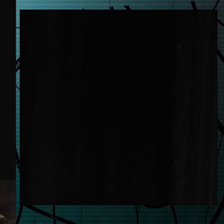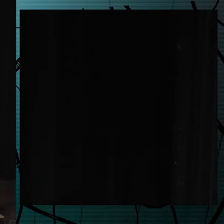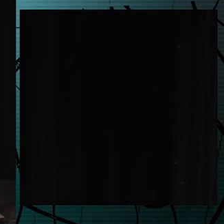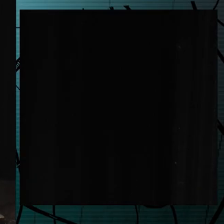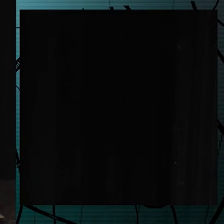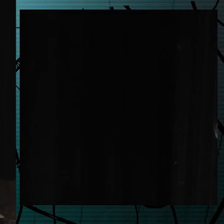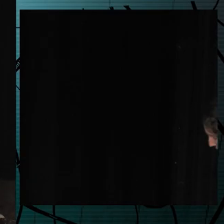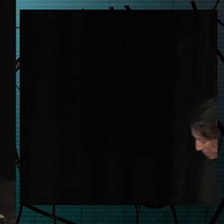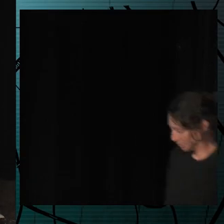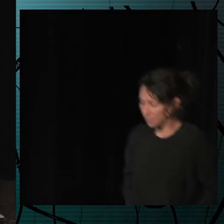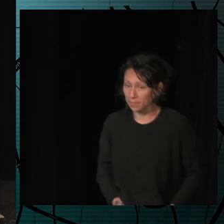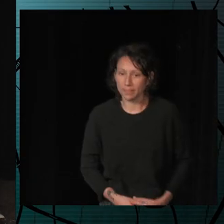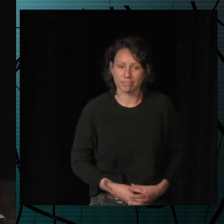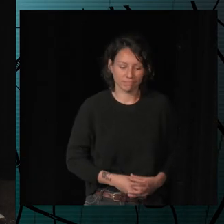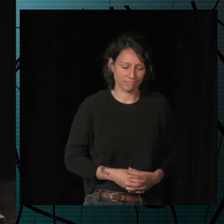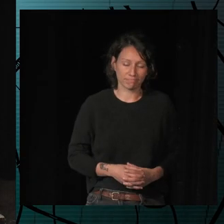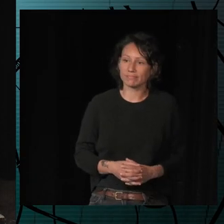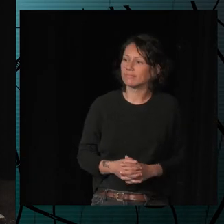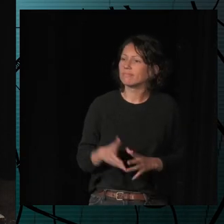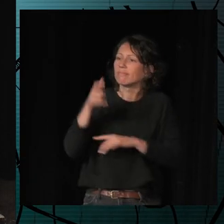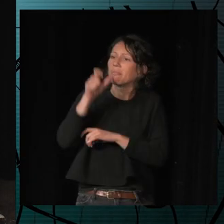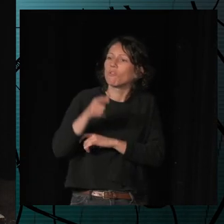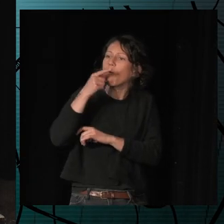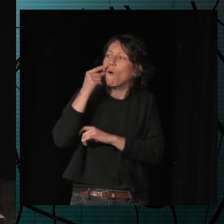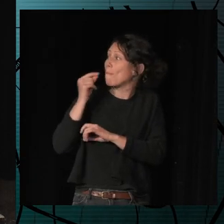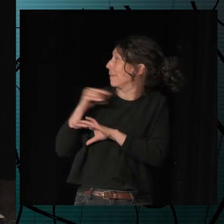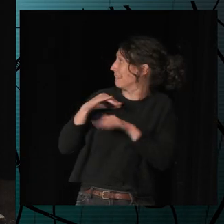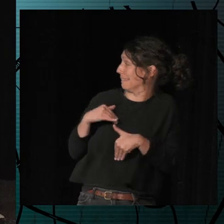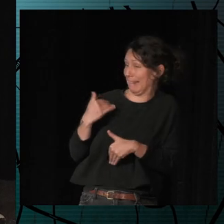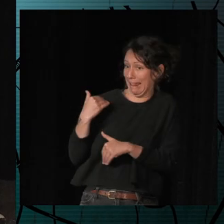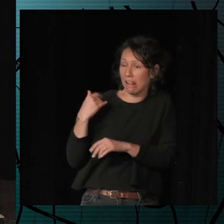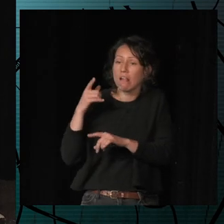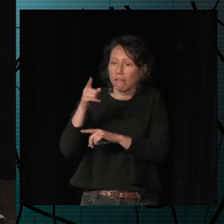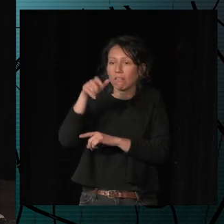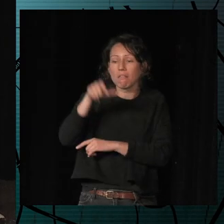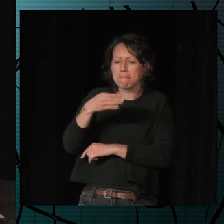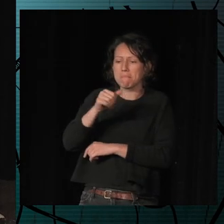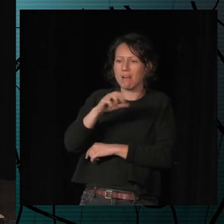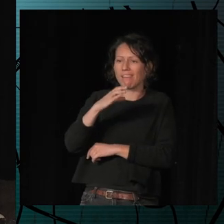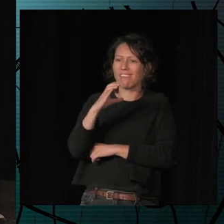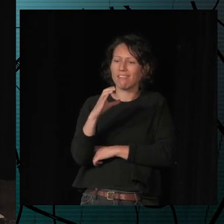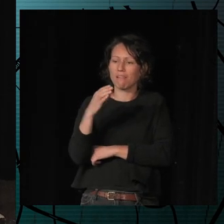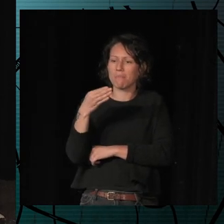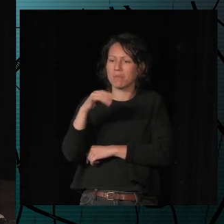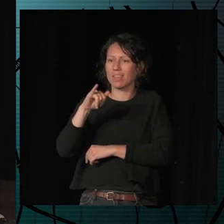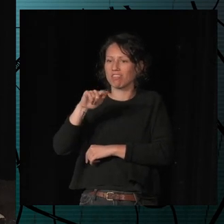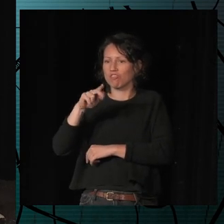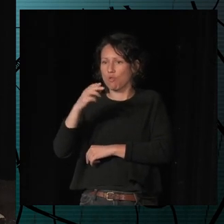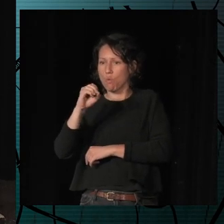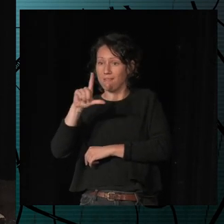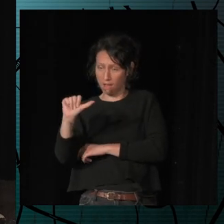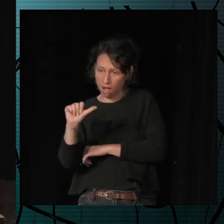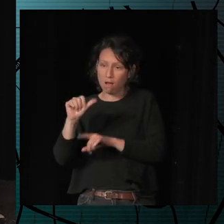oui alors la personne qui parle en dernier c'est donc Mike Mignola le créateur de hby accessoirement voilà